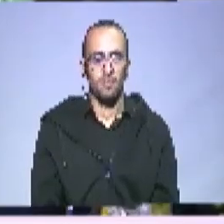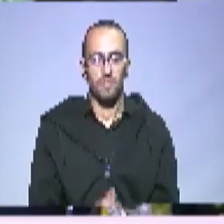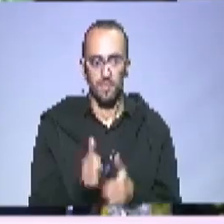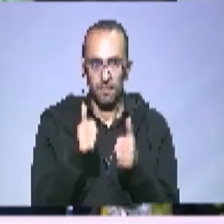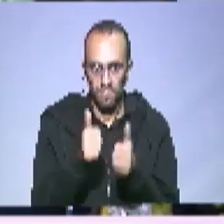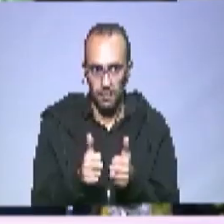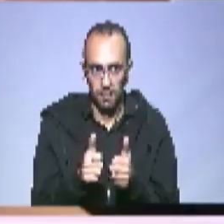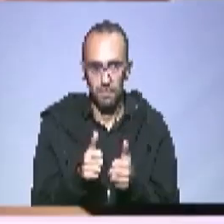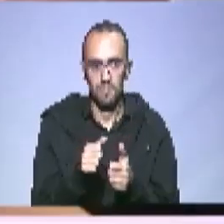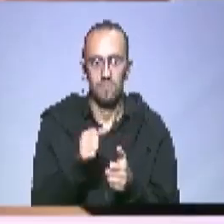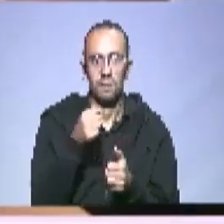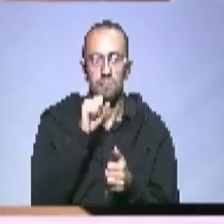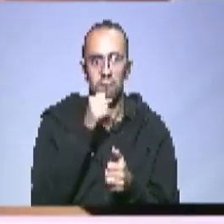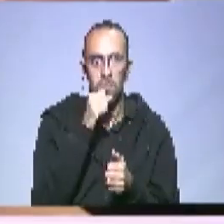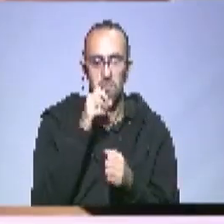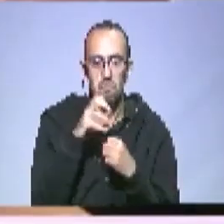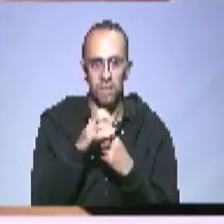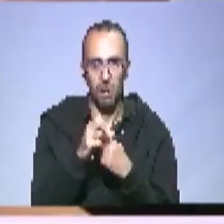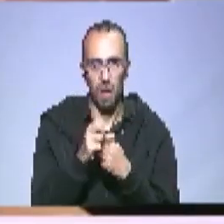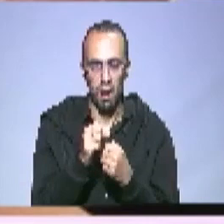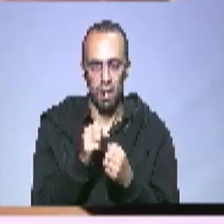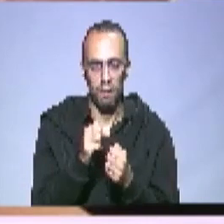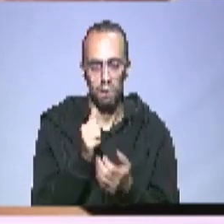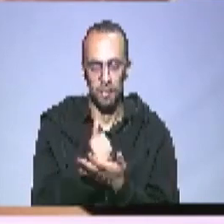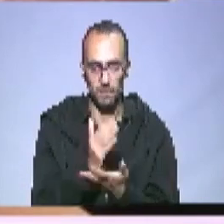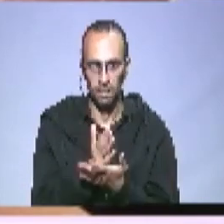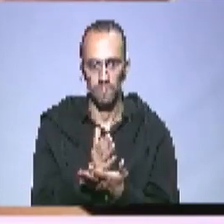البصلة المكرملة، وخدنا الـ الـ الـ